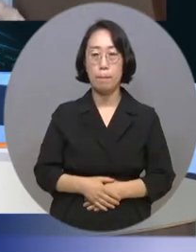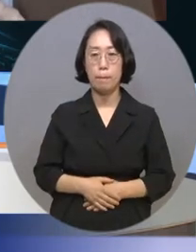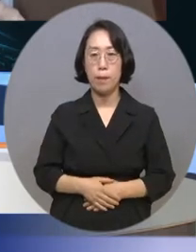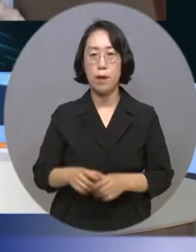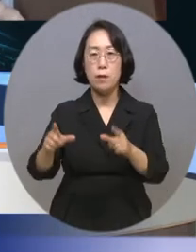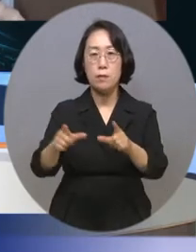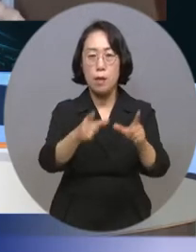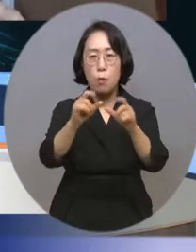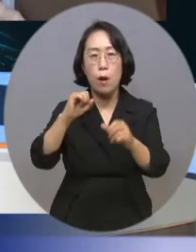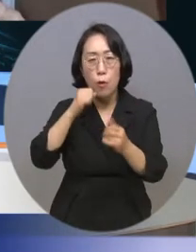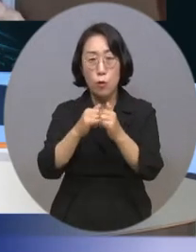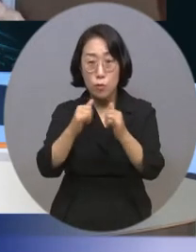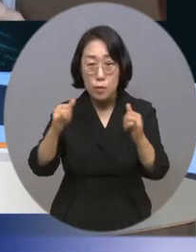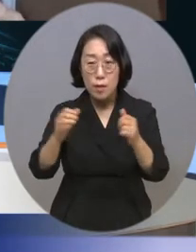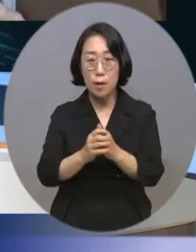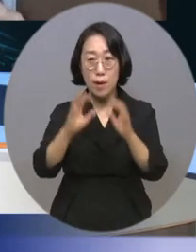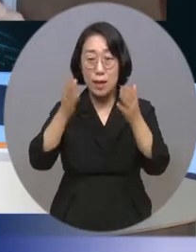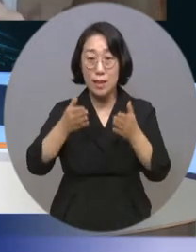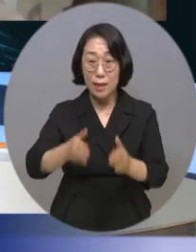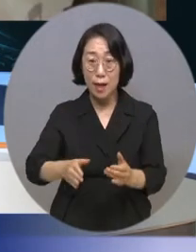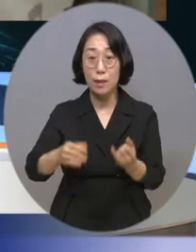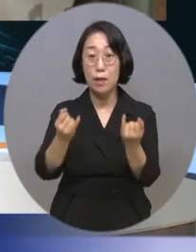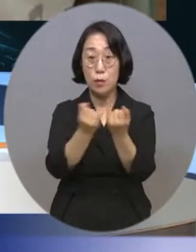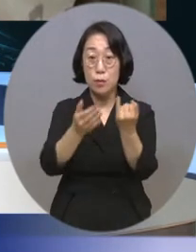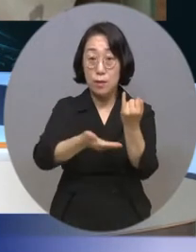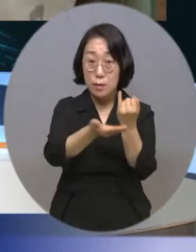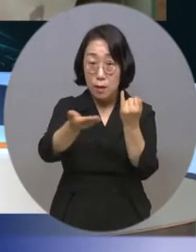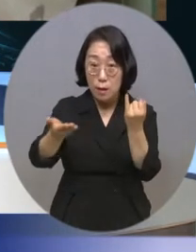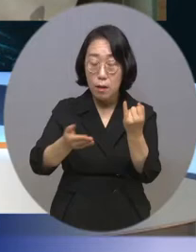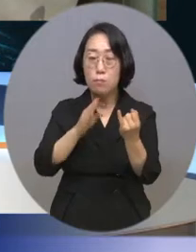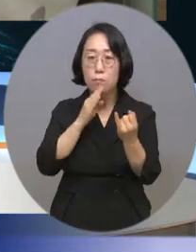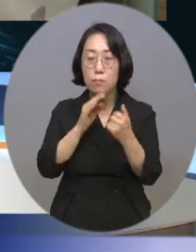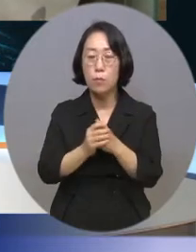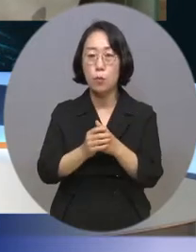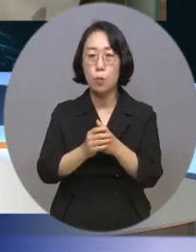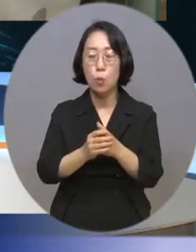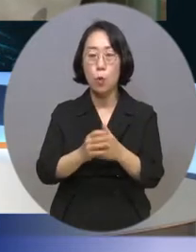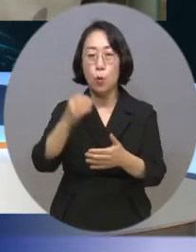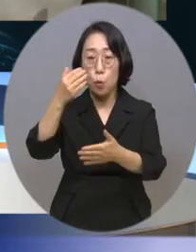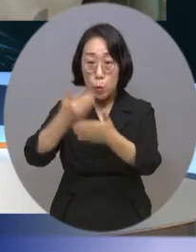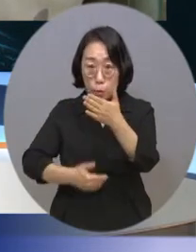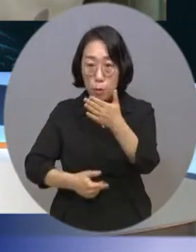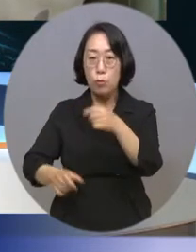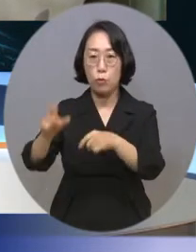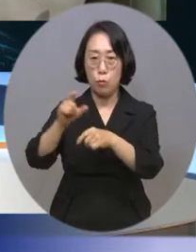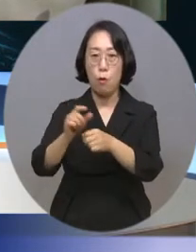취약계층을 위한 산후조리 지원 강화로 산후조리원과 도우미 이용료가 감면됩니다.